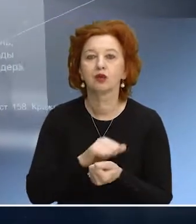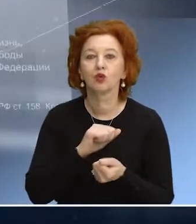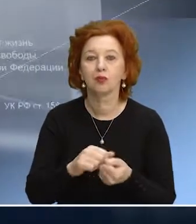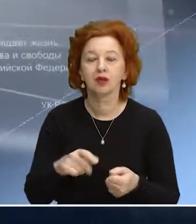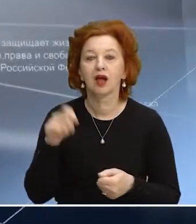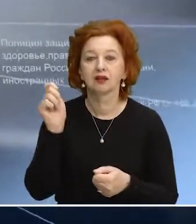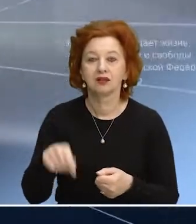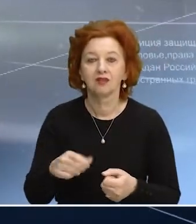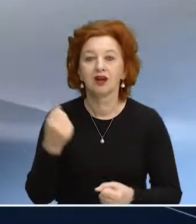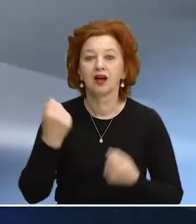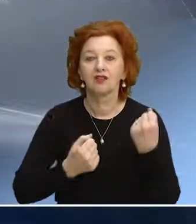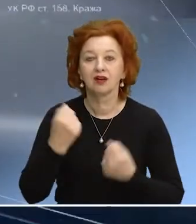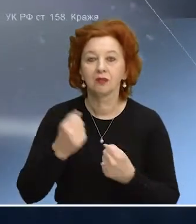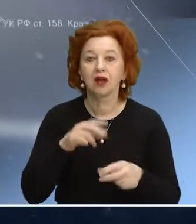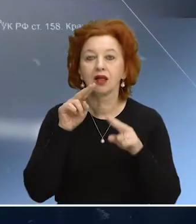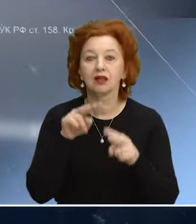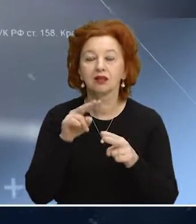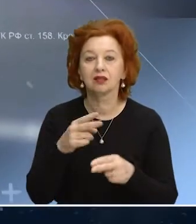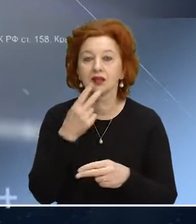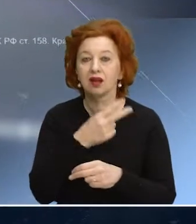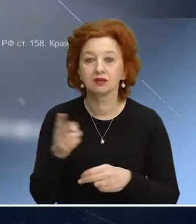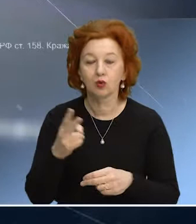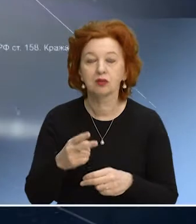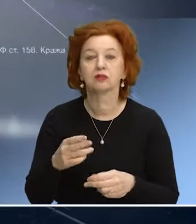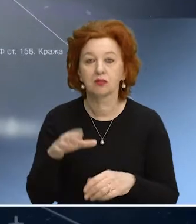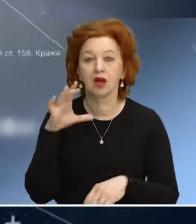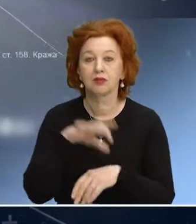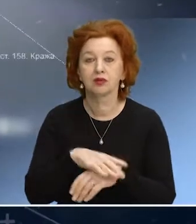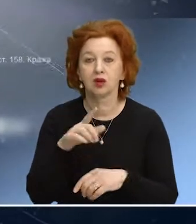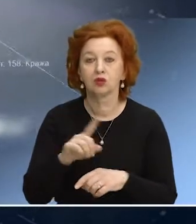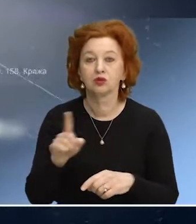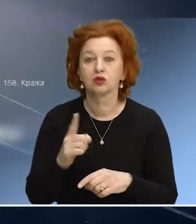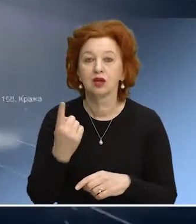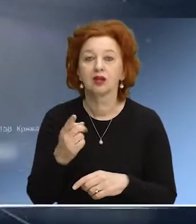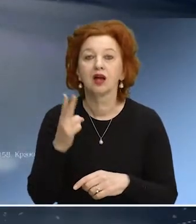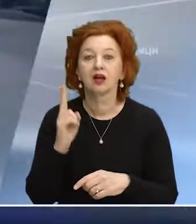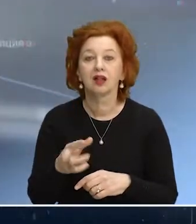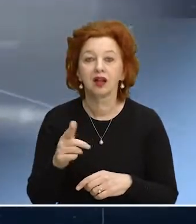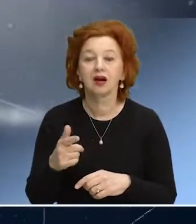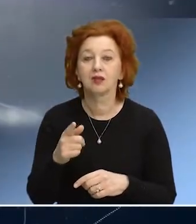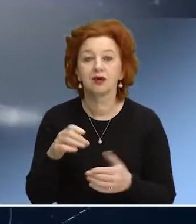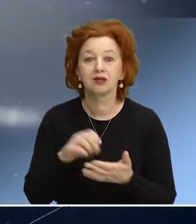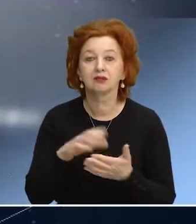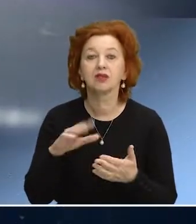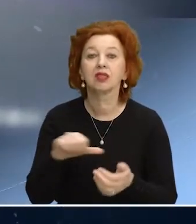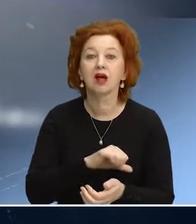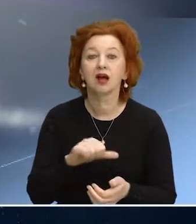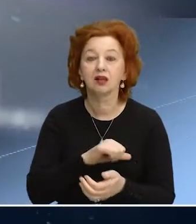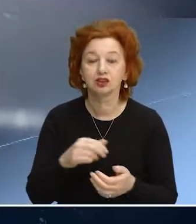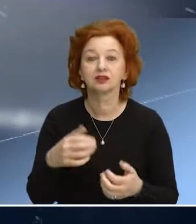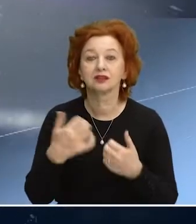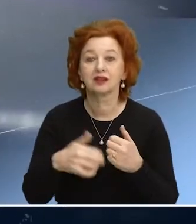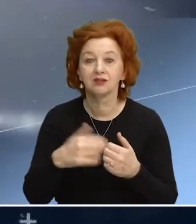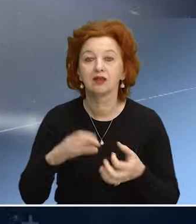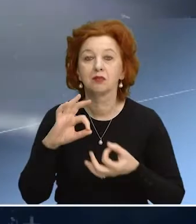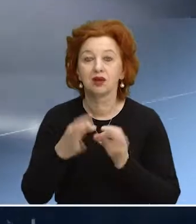документов остановили автомобиль. При осмотре транспортного средства правоохранители обнаружили в нем около 1 килограмма наркотического